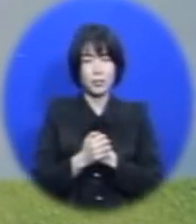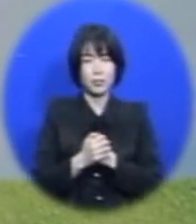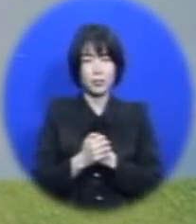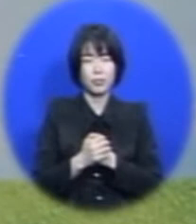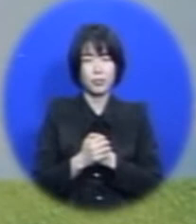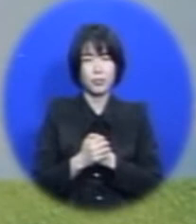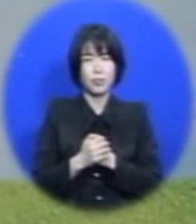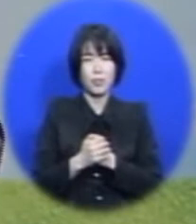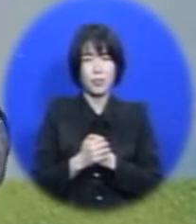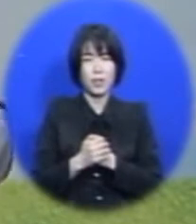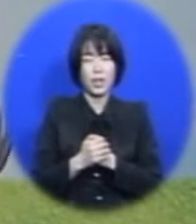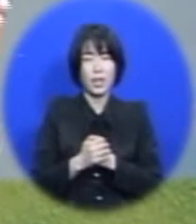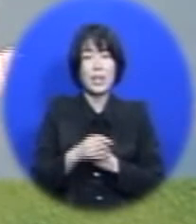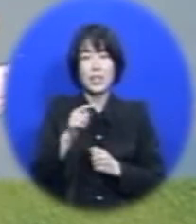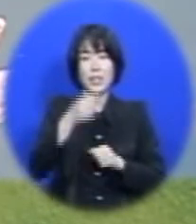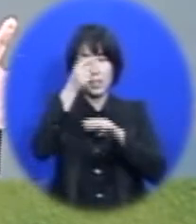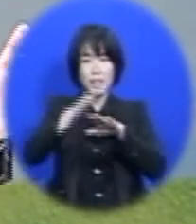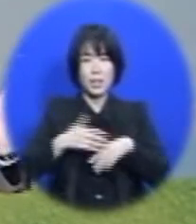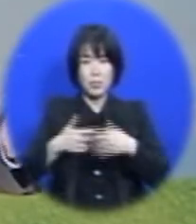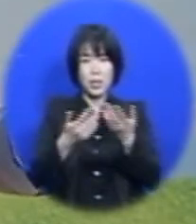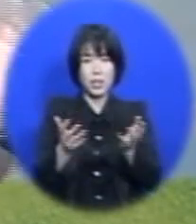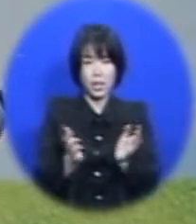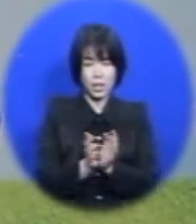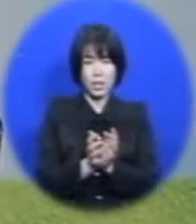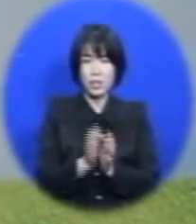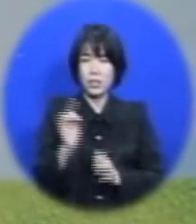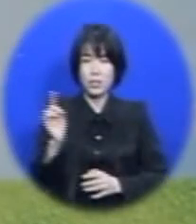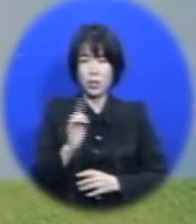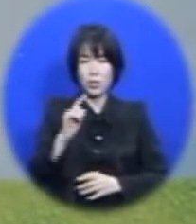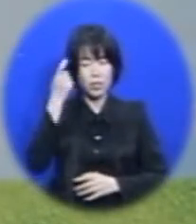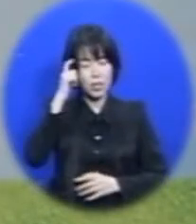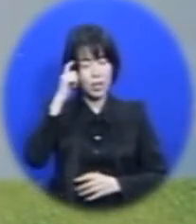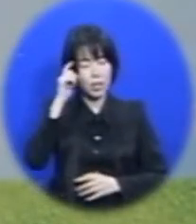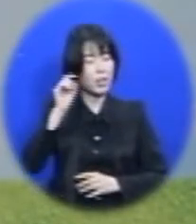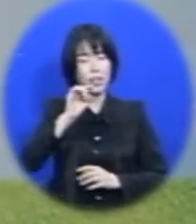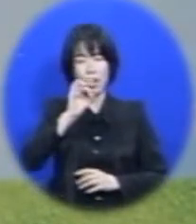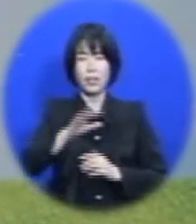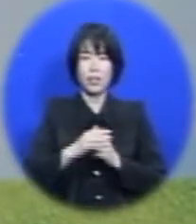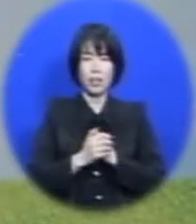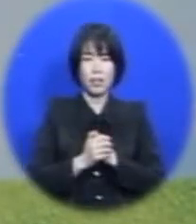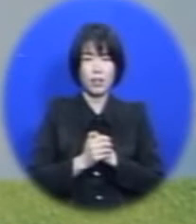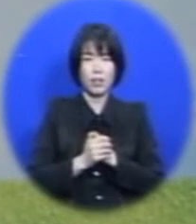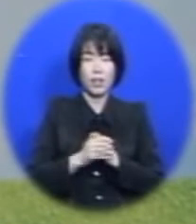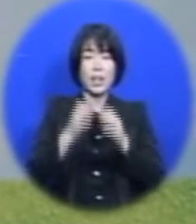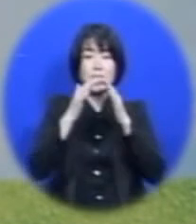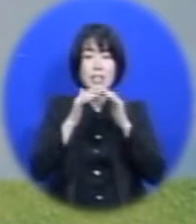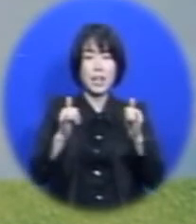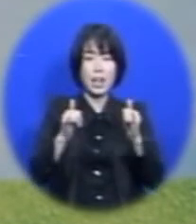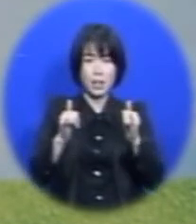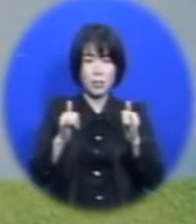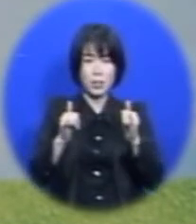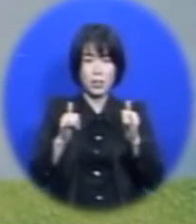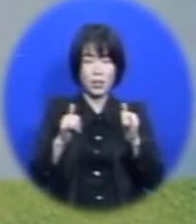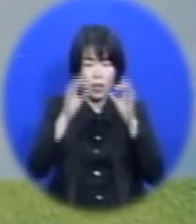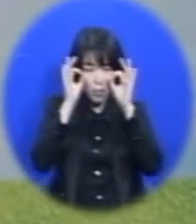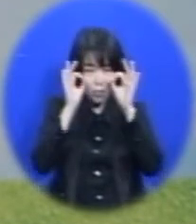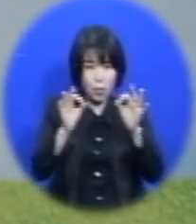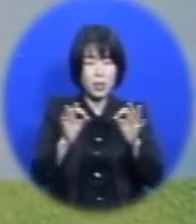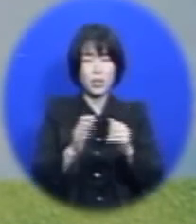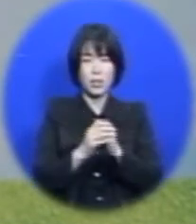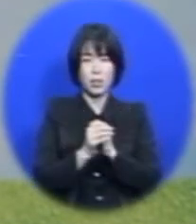이 예배당 건물이 전혀 의식이 안 될 정도라니까. 사람을